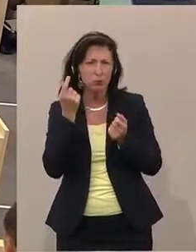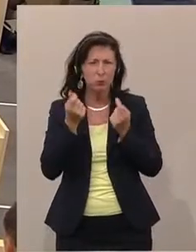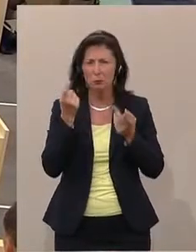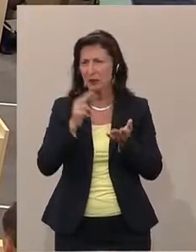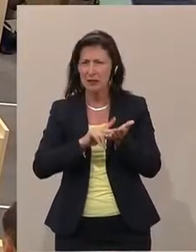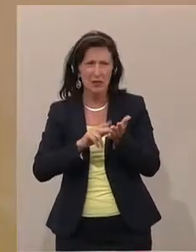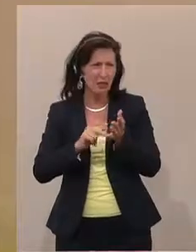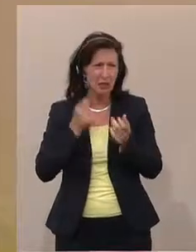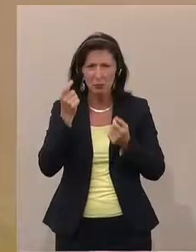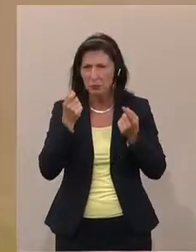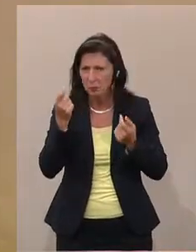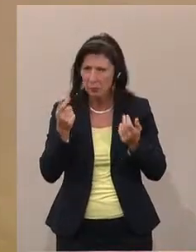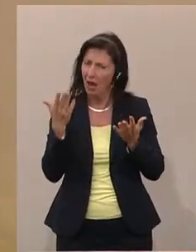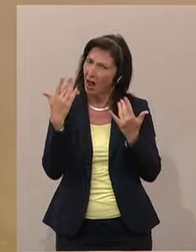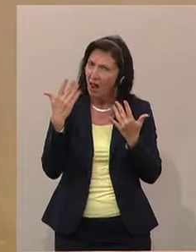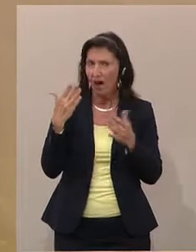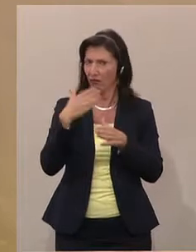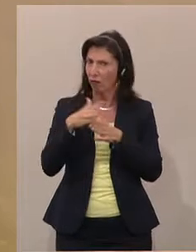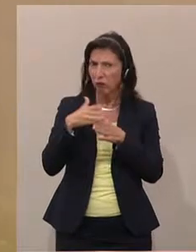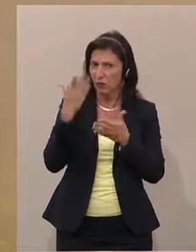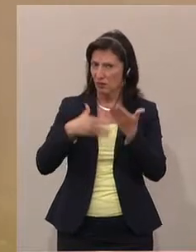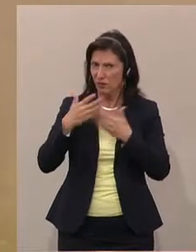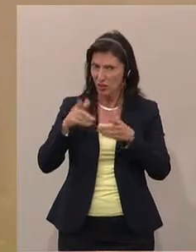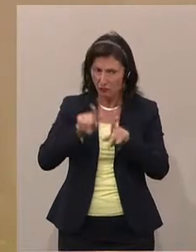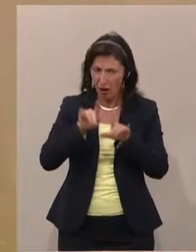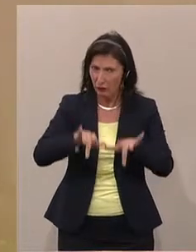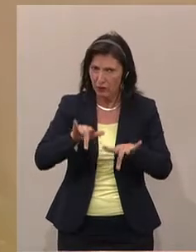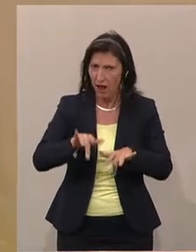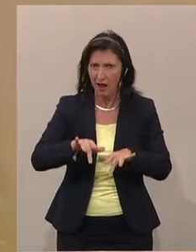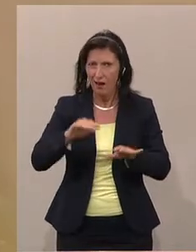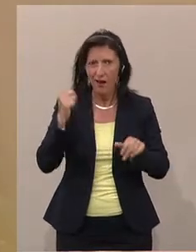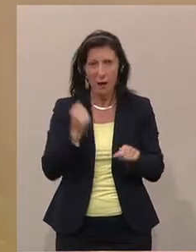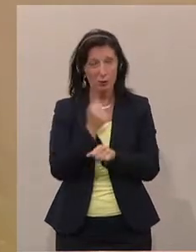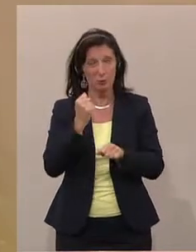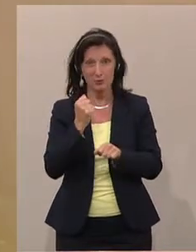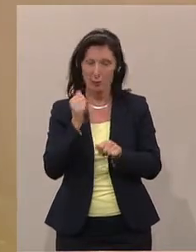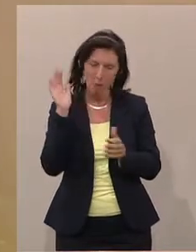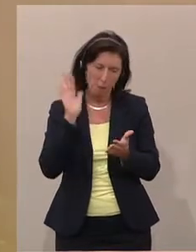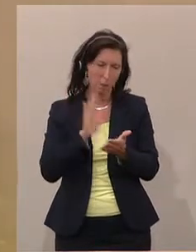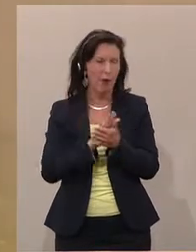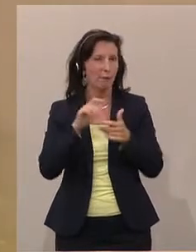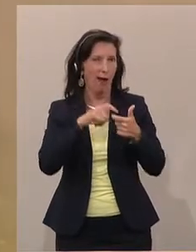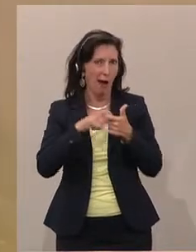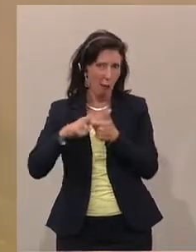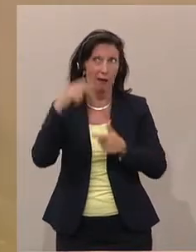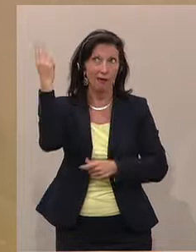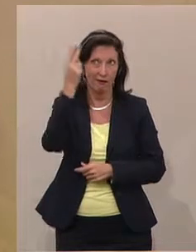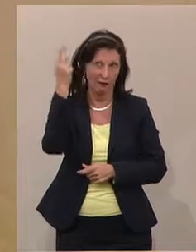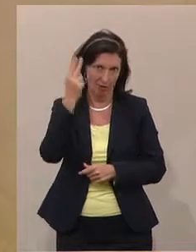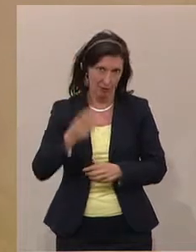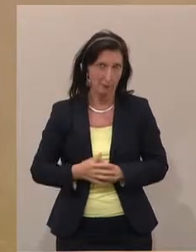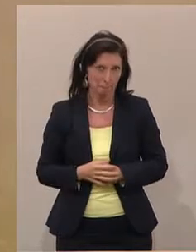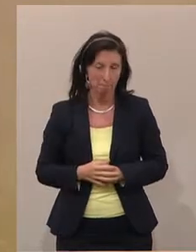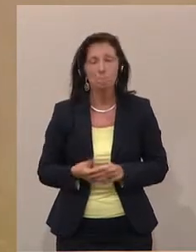Digitalisierung, die auch in der Land- und Forstwirtschaft einsetzen, sehr wohl von Wind und Wetter nach wie vor abhängig sind. Ich bringe aber auch